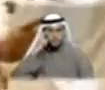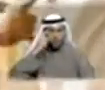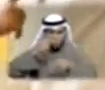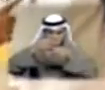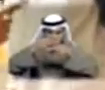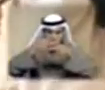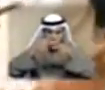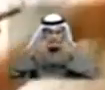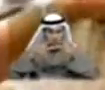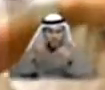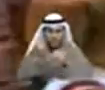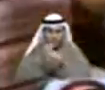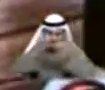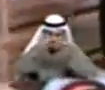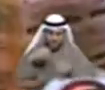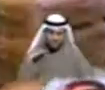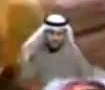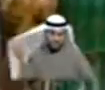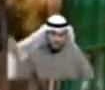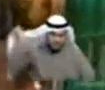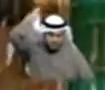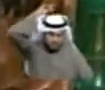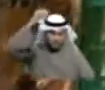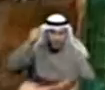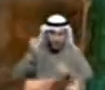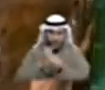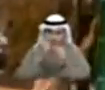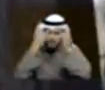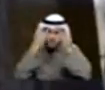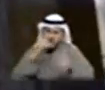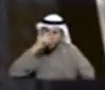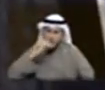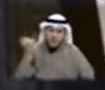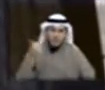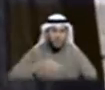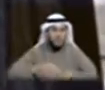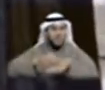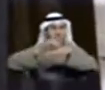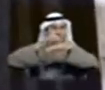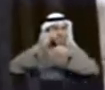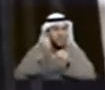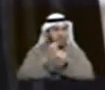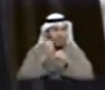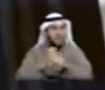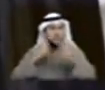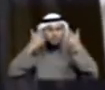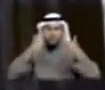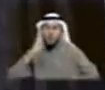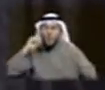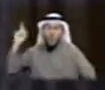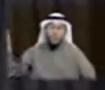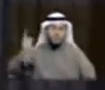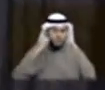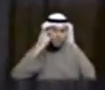الدول وأكثرها التزاما بتعهداتها الدولية فيما يتعلق بالعمل الإنساني، وقد شهد بذلك كل العاملين